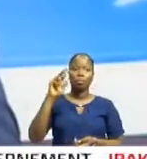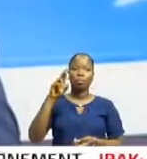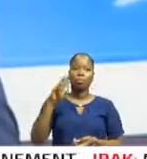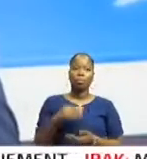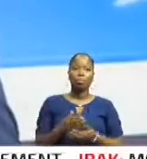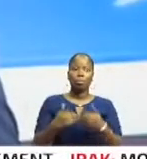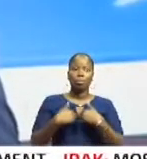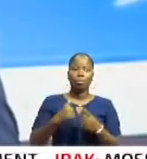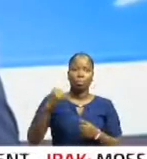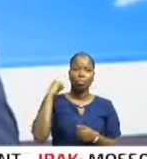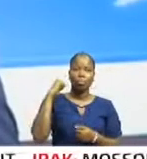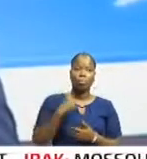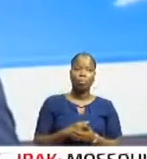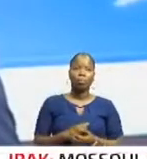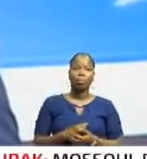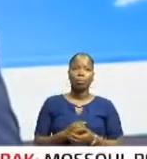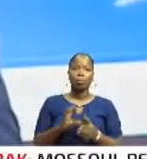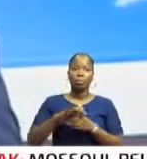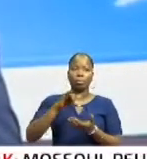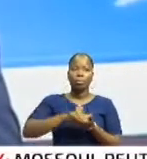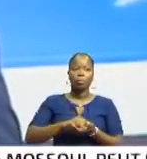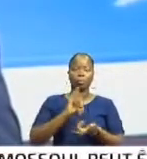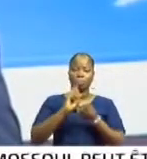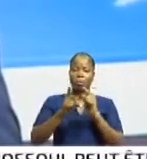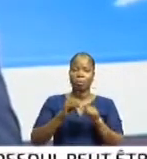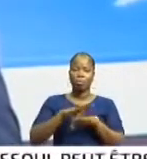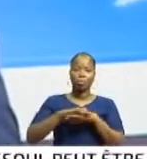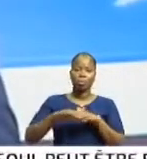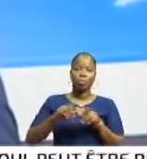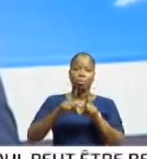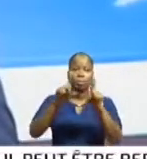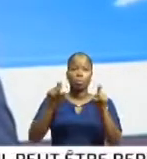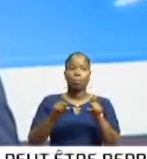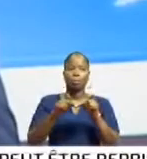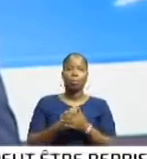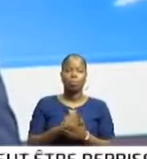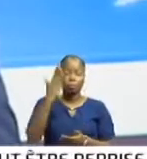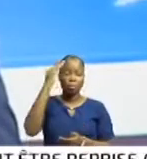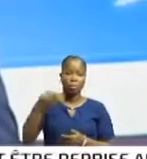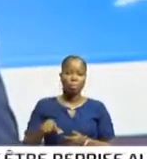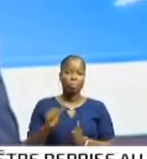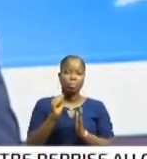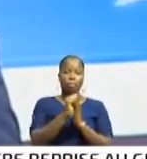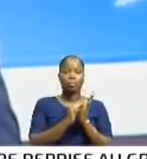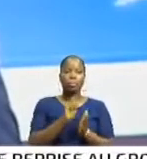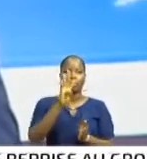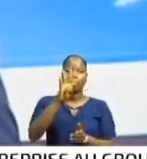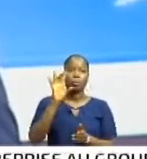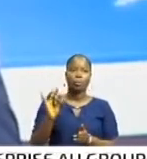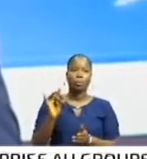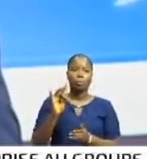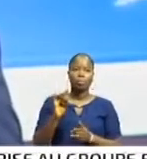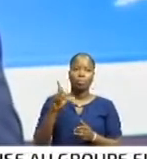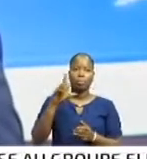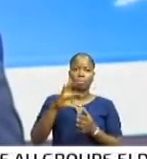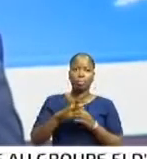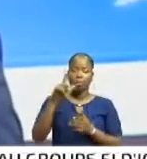refusé de se prononcer sur la question pourquoi pascal l'article 48 de décret de la loi